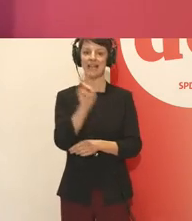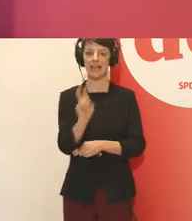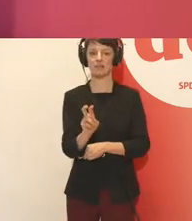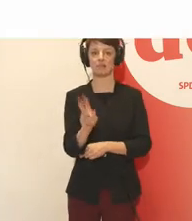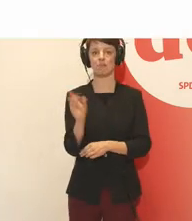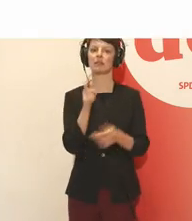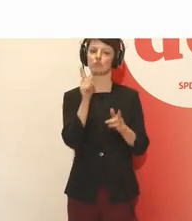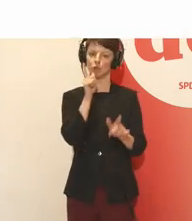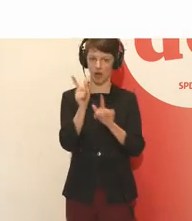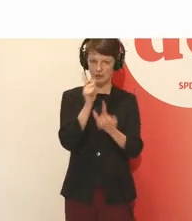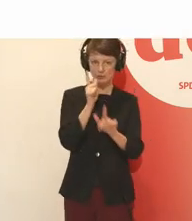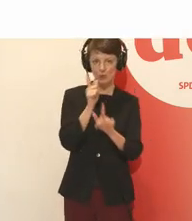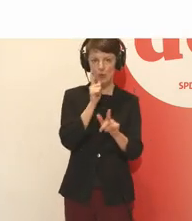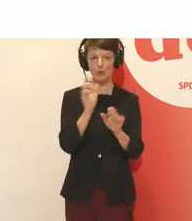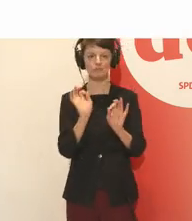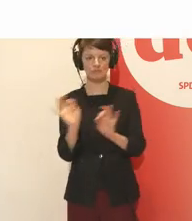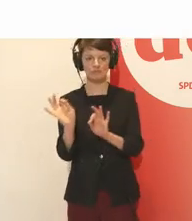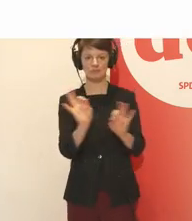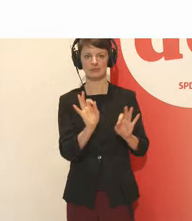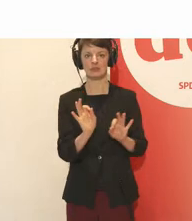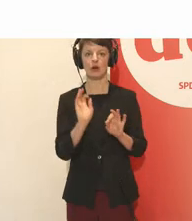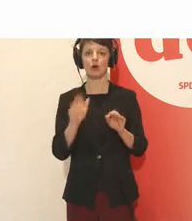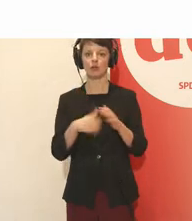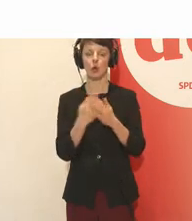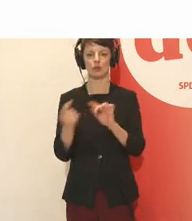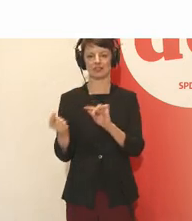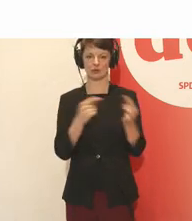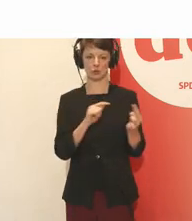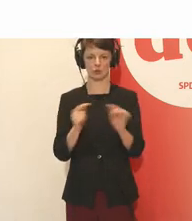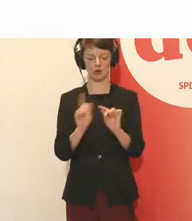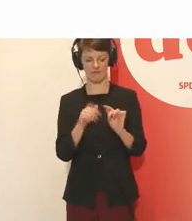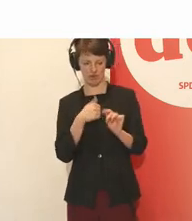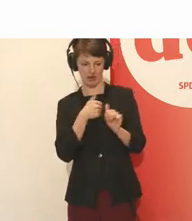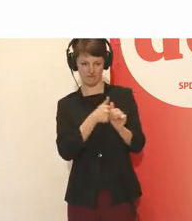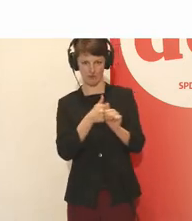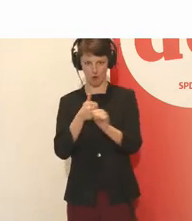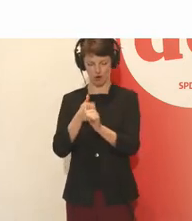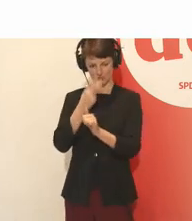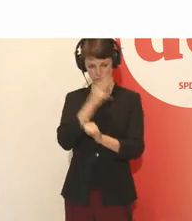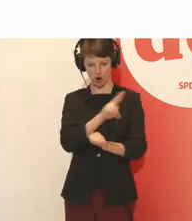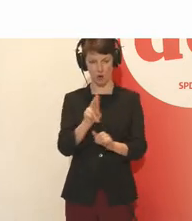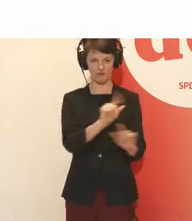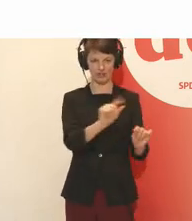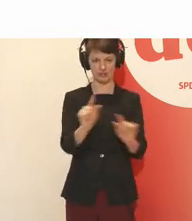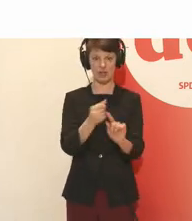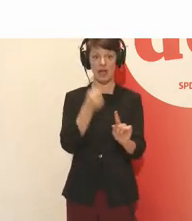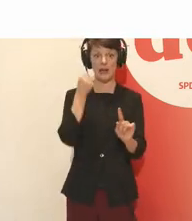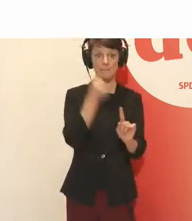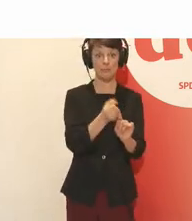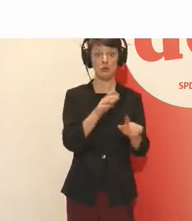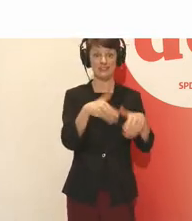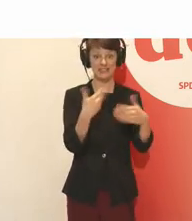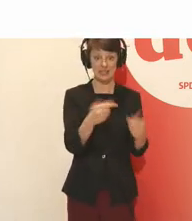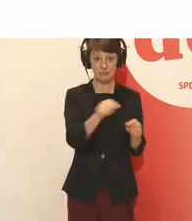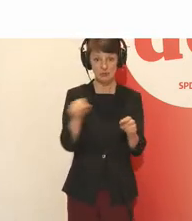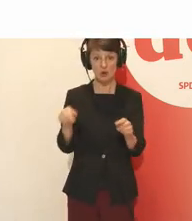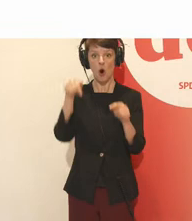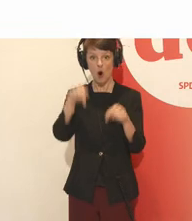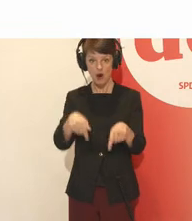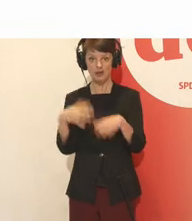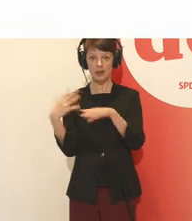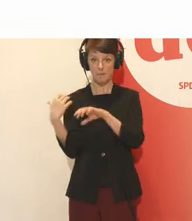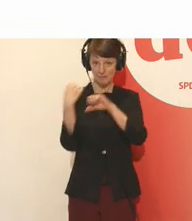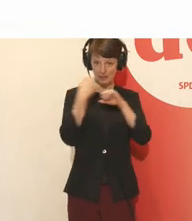wird moderiert und auch da die diskussion werden wir verfolgen und die impulse nicht nur heute mitnehmen sondern